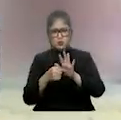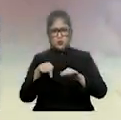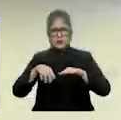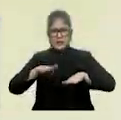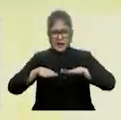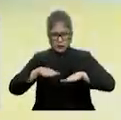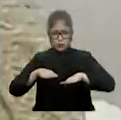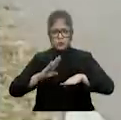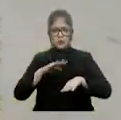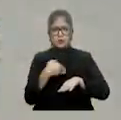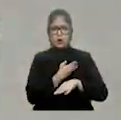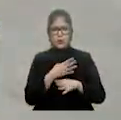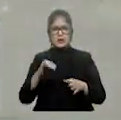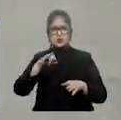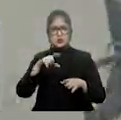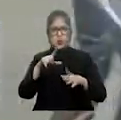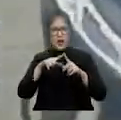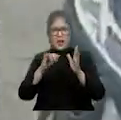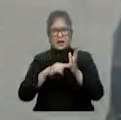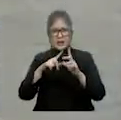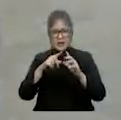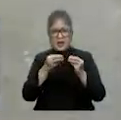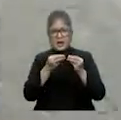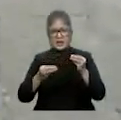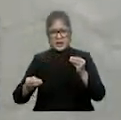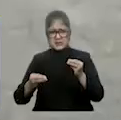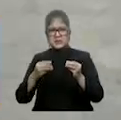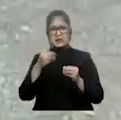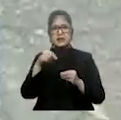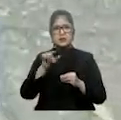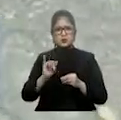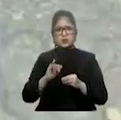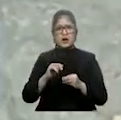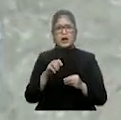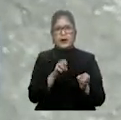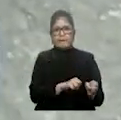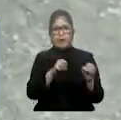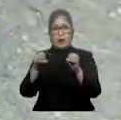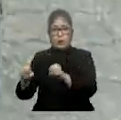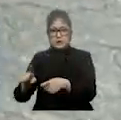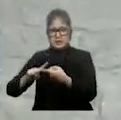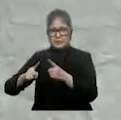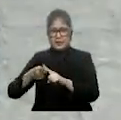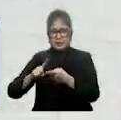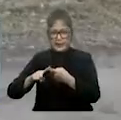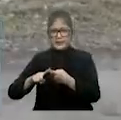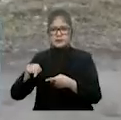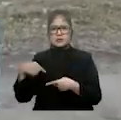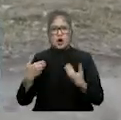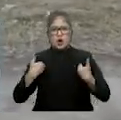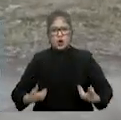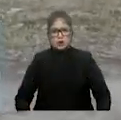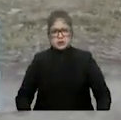pertunjukan. Korban Julainah, kader PKK Kelurahan Kampung Bugis ini dievakuasi oleh rekan-rekannya. Korban yang kondisinya terus